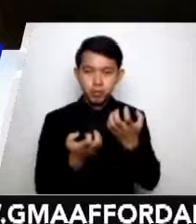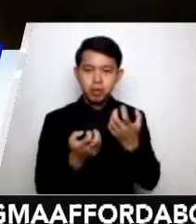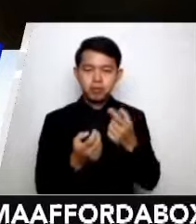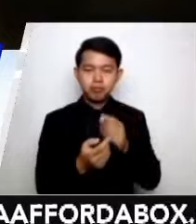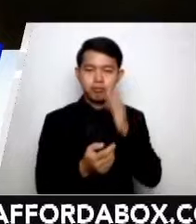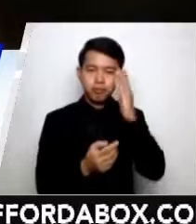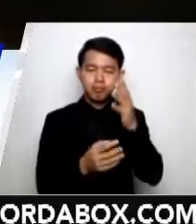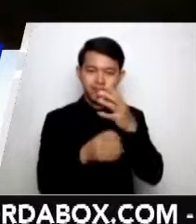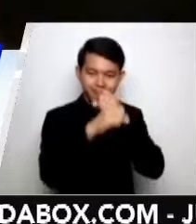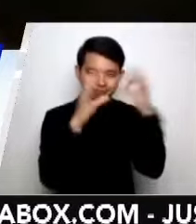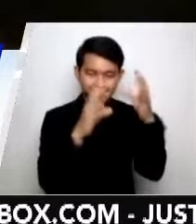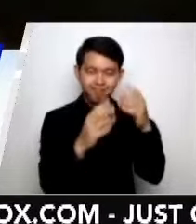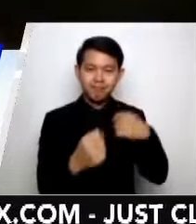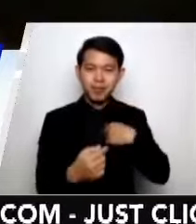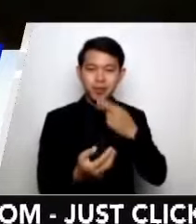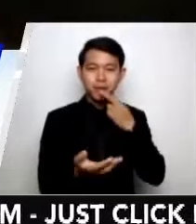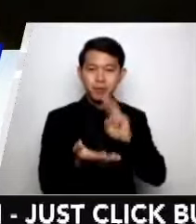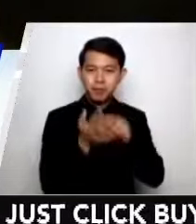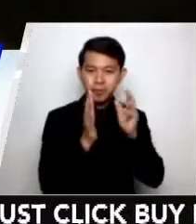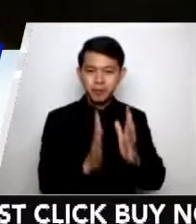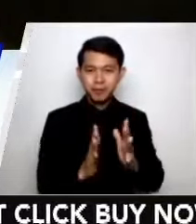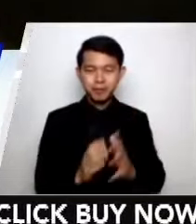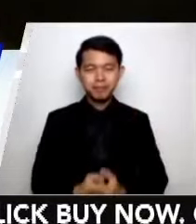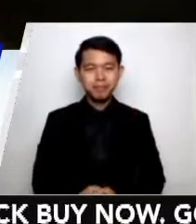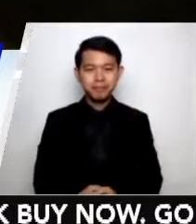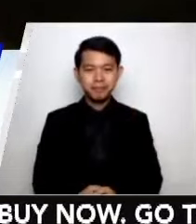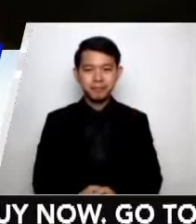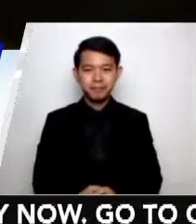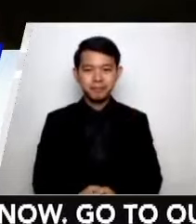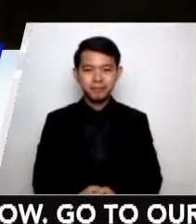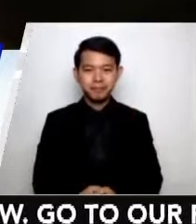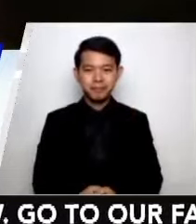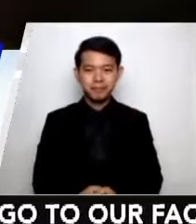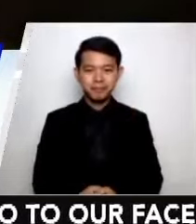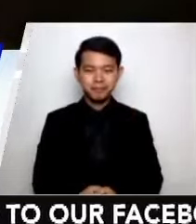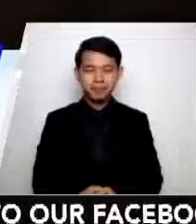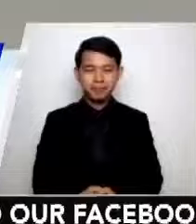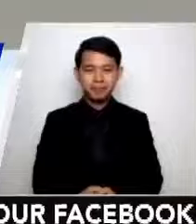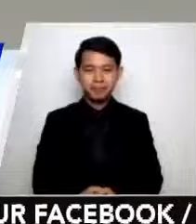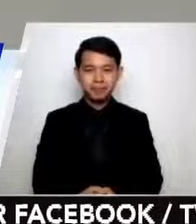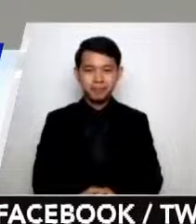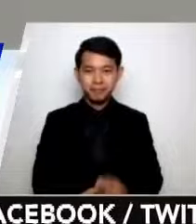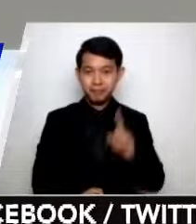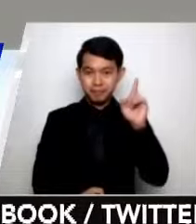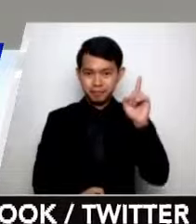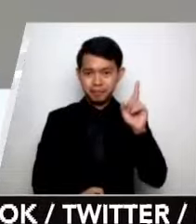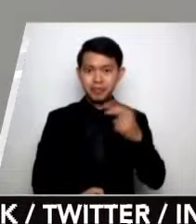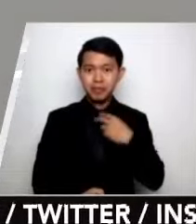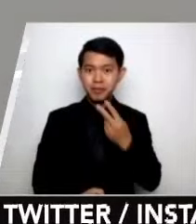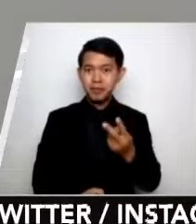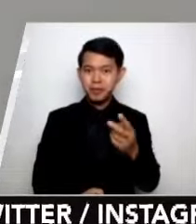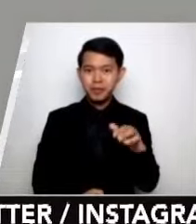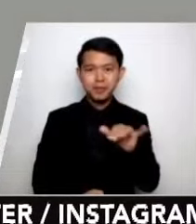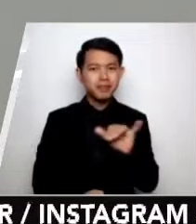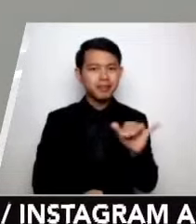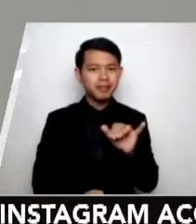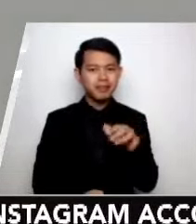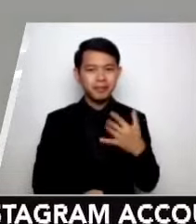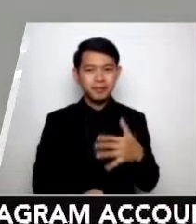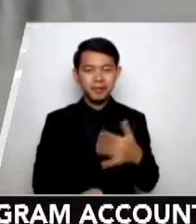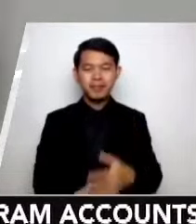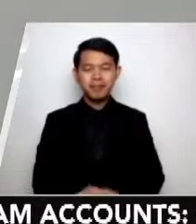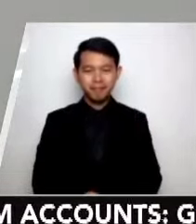nagbabalita para sa GMA integrated news pwedeng pwede na Ian Cruz nagbabalita para sa